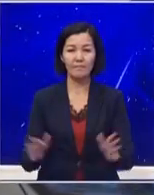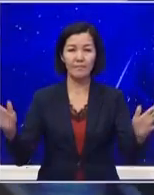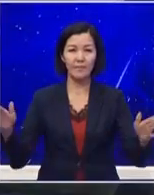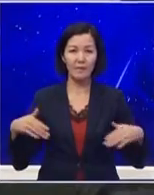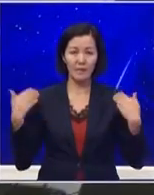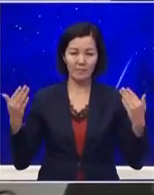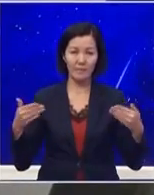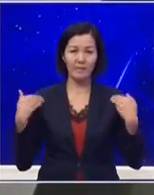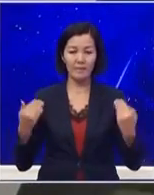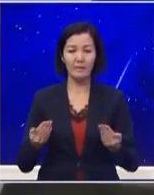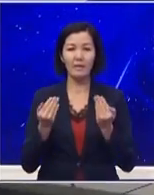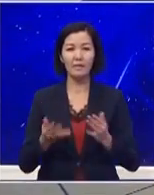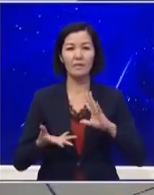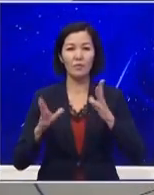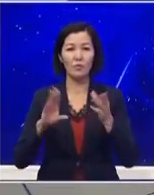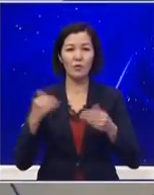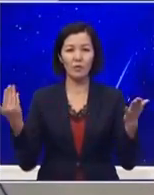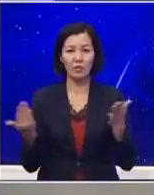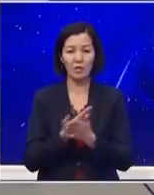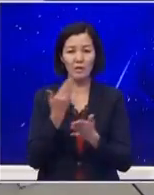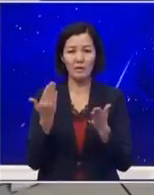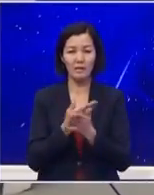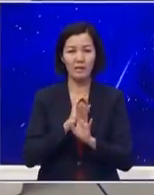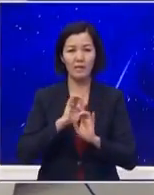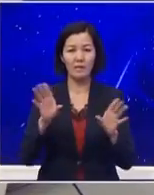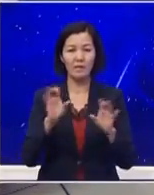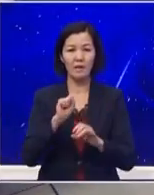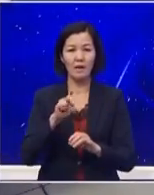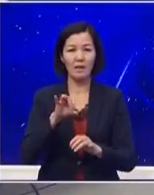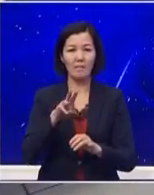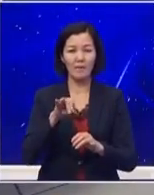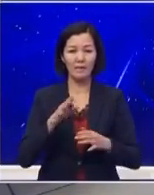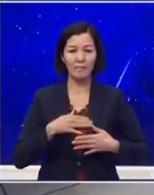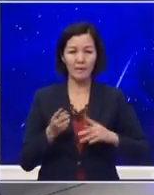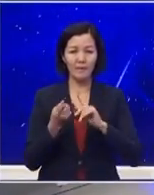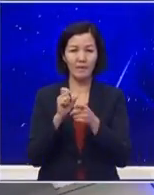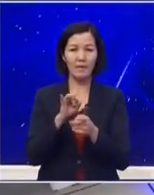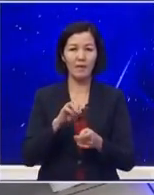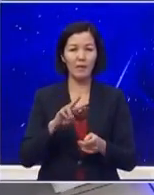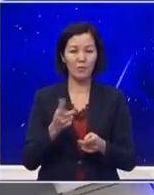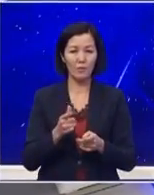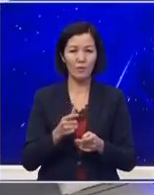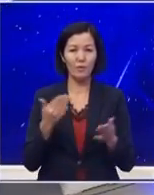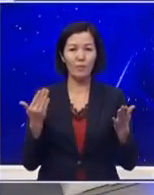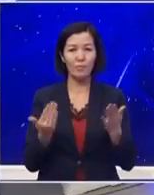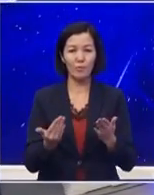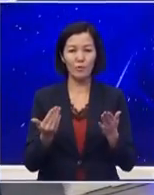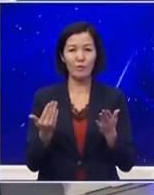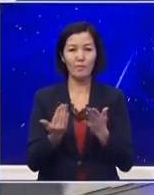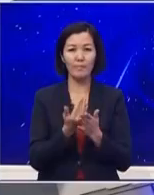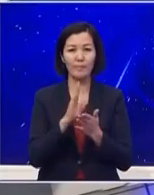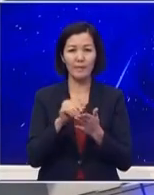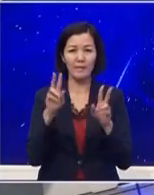Ассаламу алейкум, қадірмен көрермен, тікелей эфирде қорытынды жаңалықтары студияда Алмат Хамид, сурдо аудармада Айгүл Жұмашқызы.